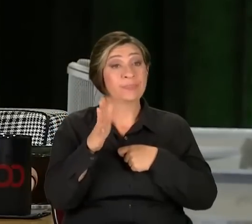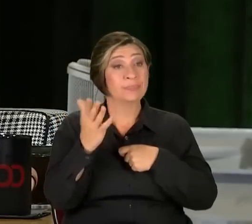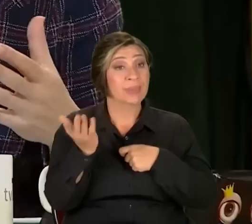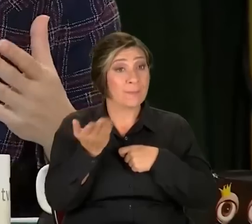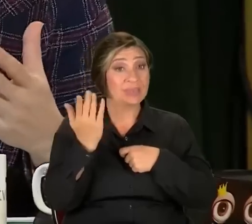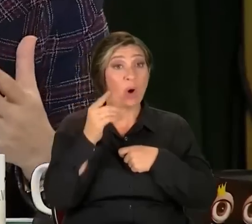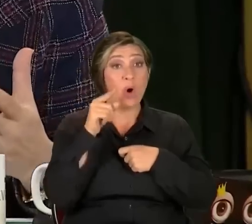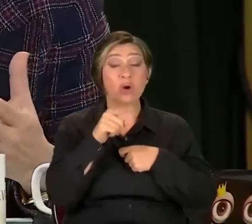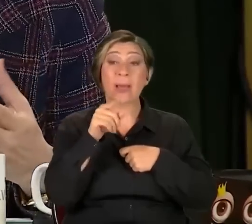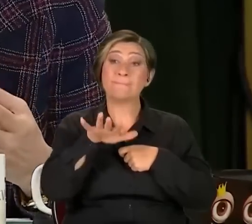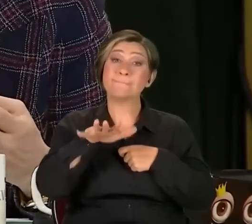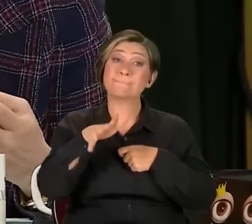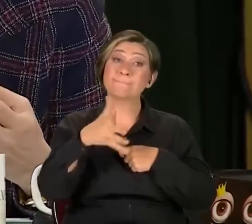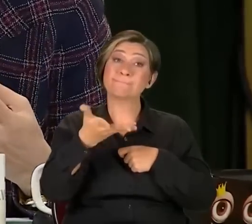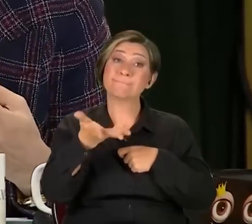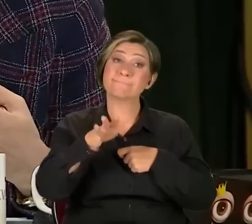Mesela oradaki belki,